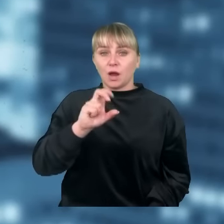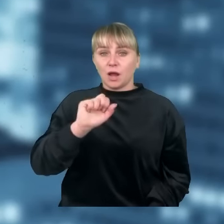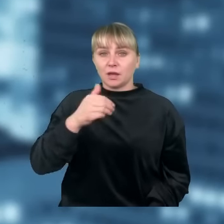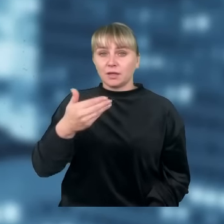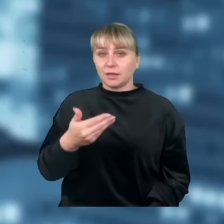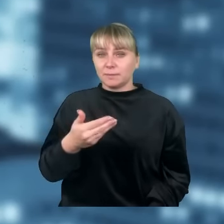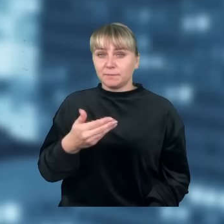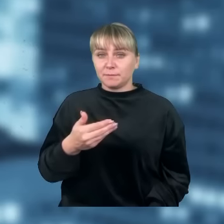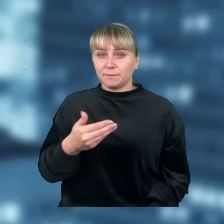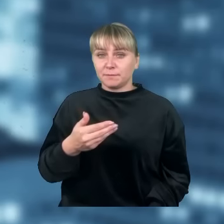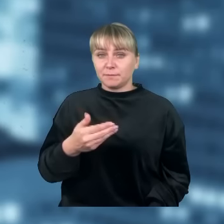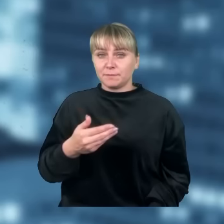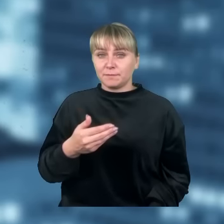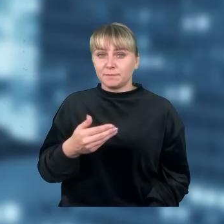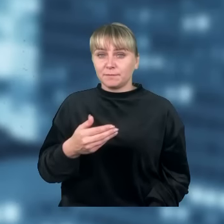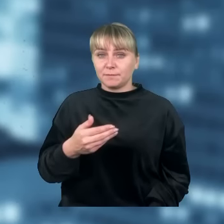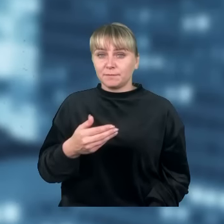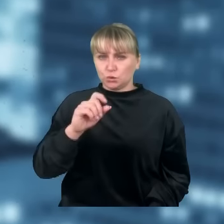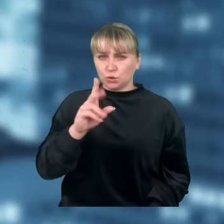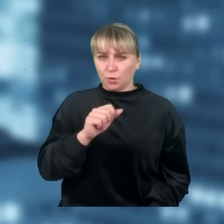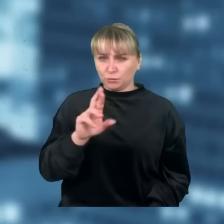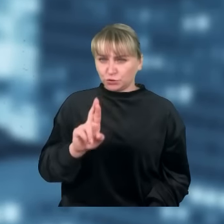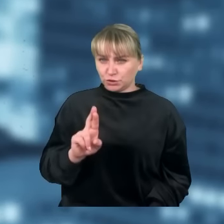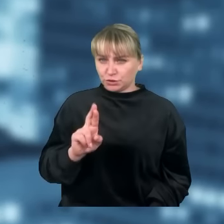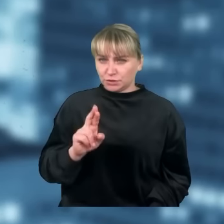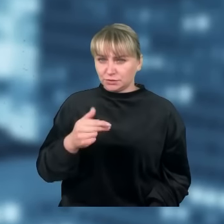Pan Joachim, Golub Dobrzyń, dobrze mówię? Dobry wieczór.